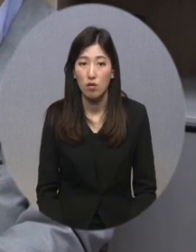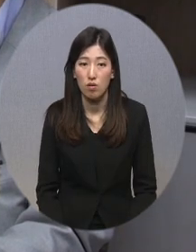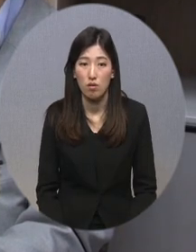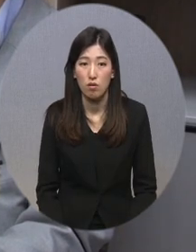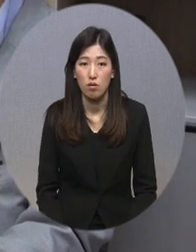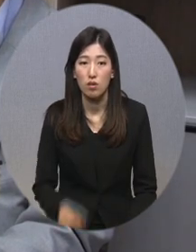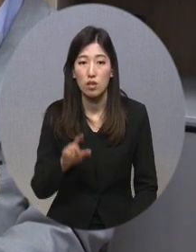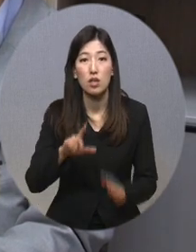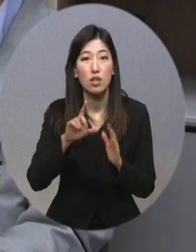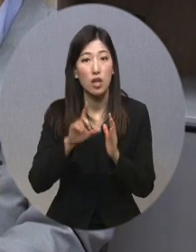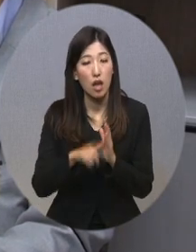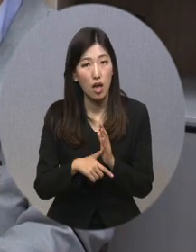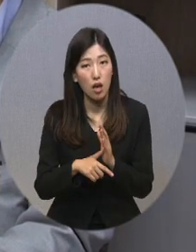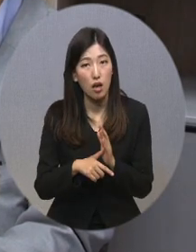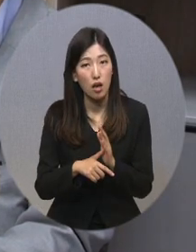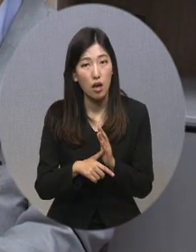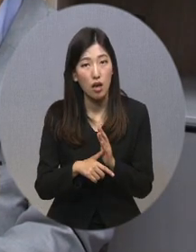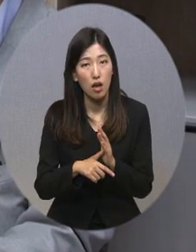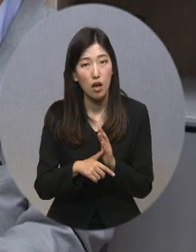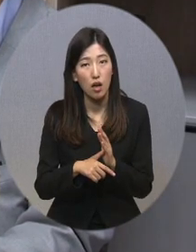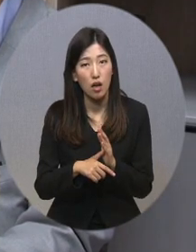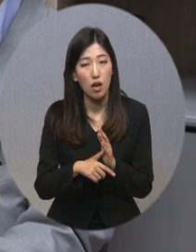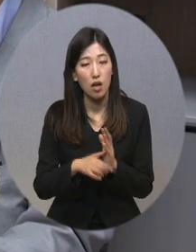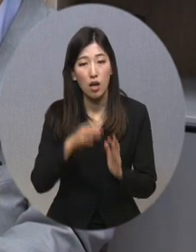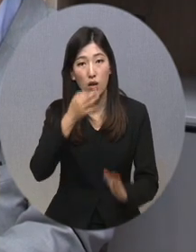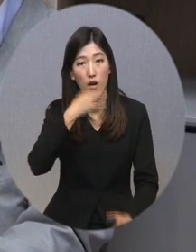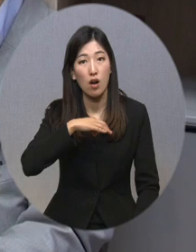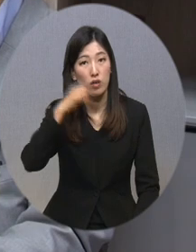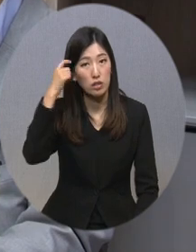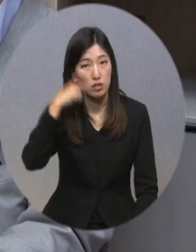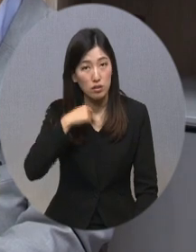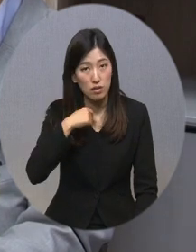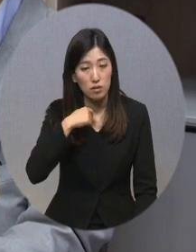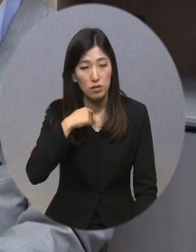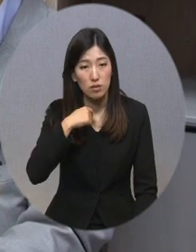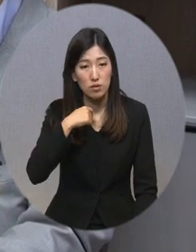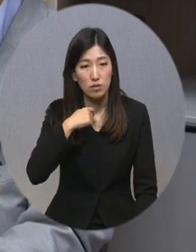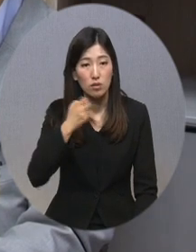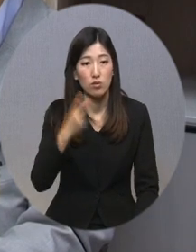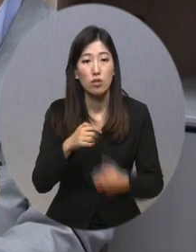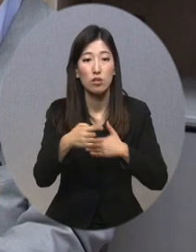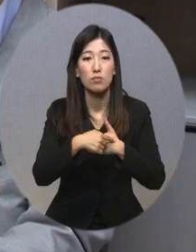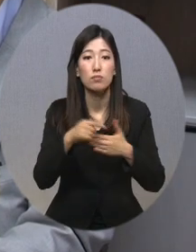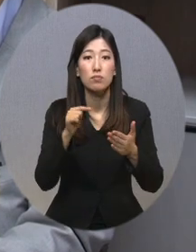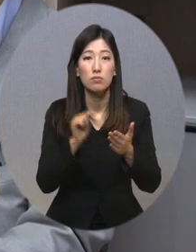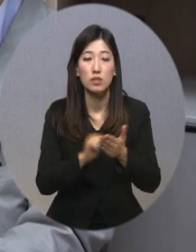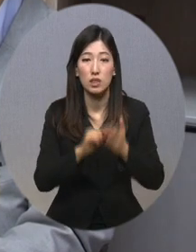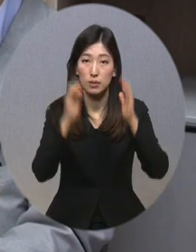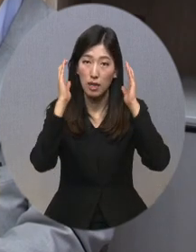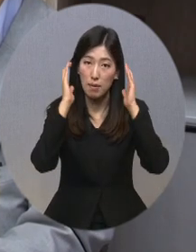과정에서 느꼈던 어떤 보람이나 또는 어떤 민심의 방향? 어떤